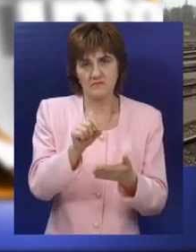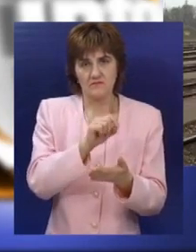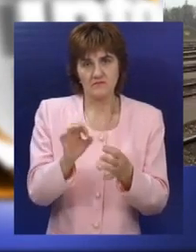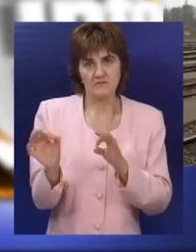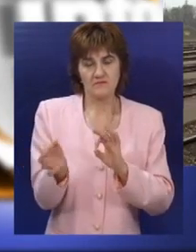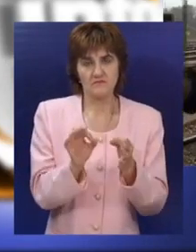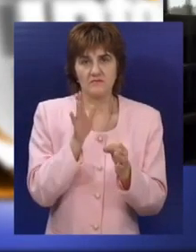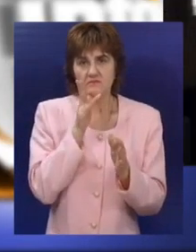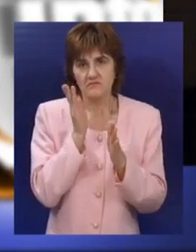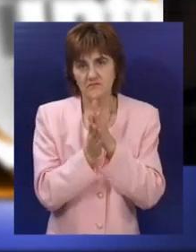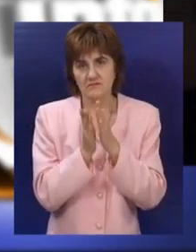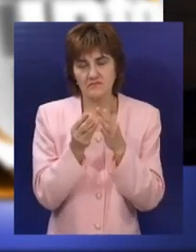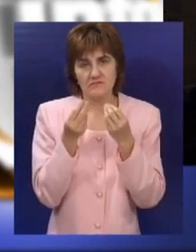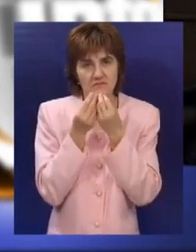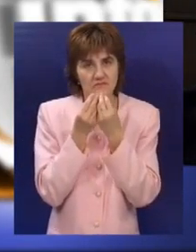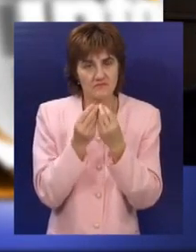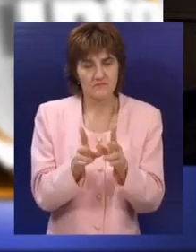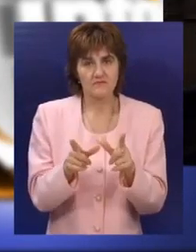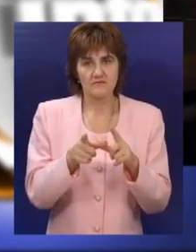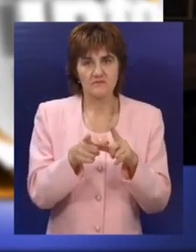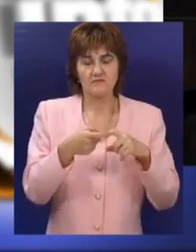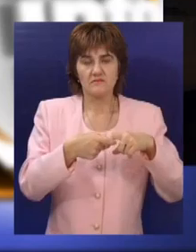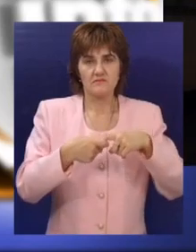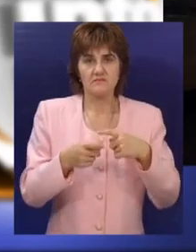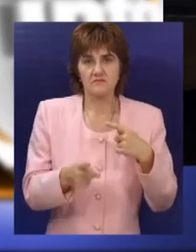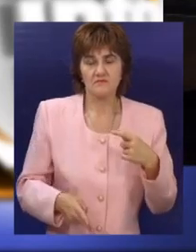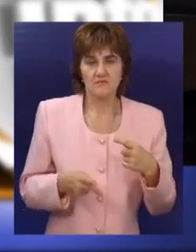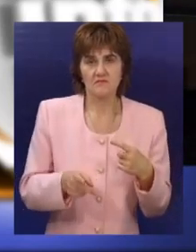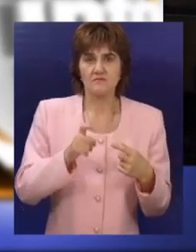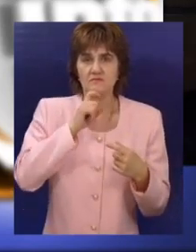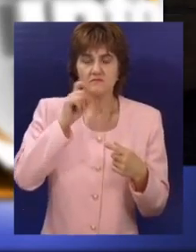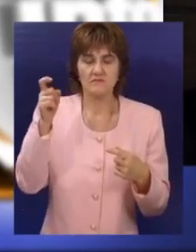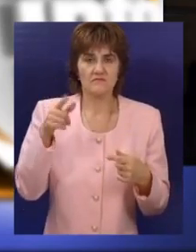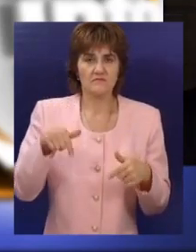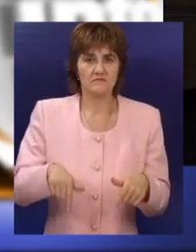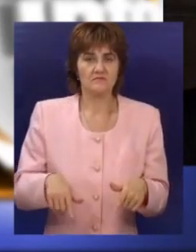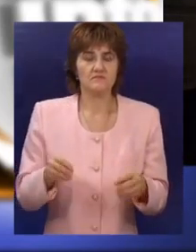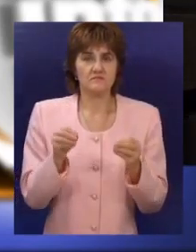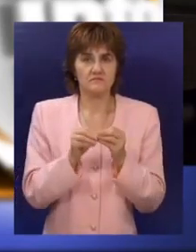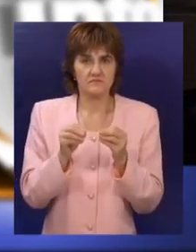projekta, izrada detaljne studije izvodljivosti železničke pruge